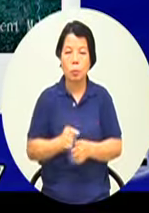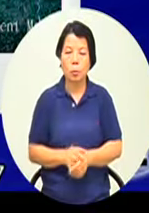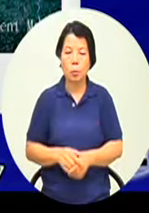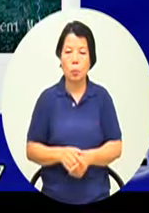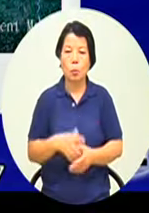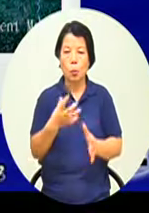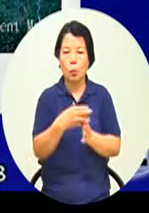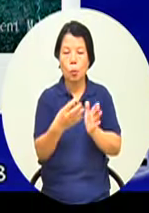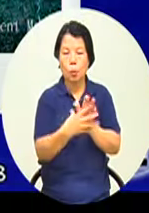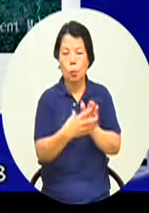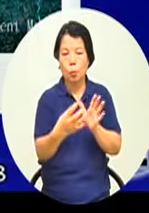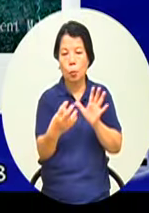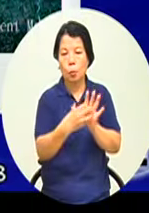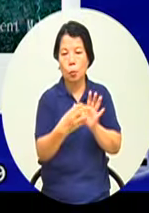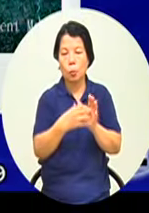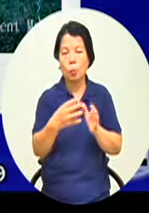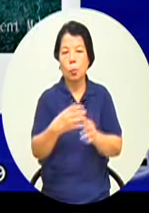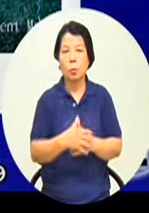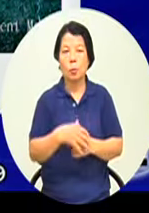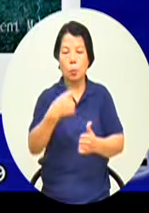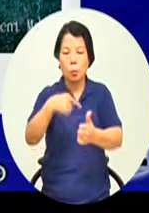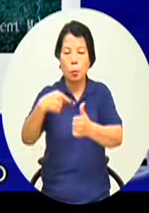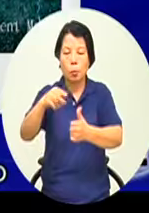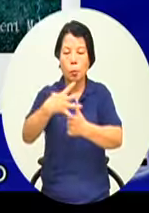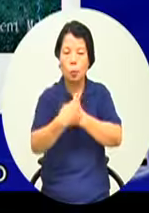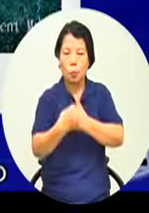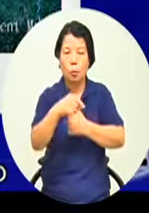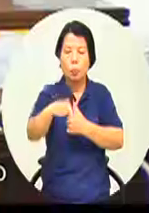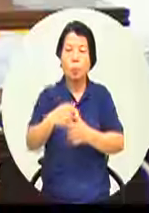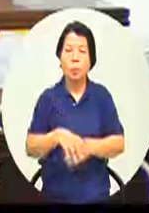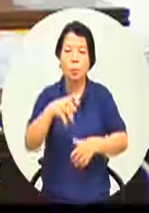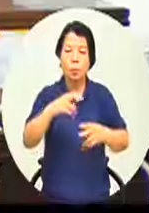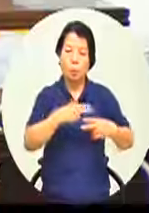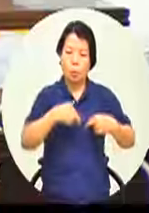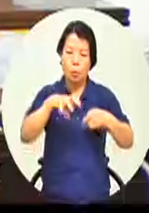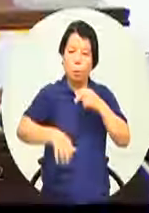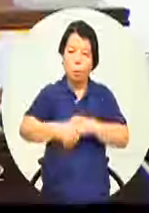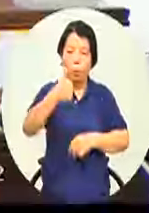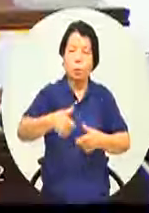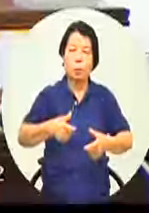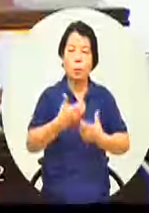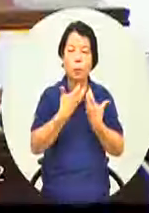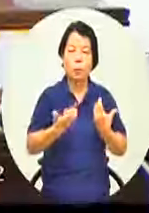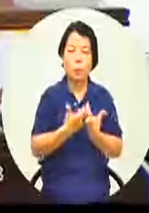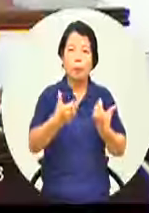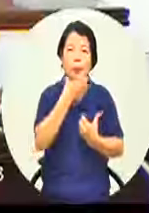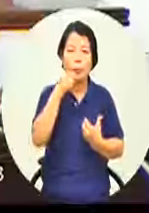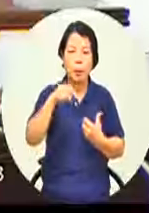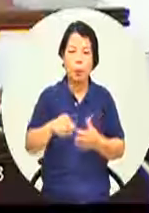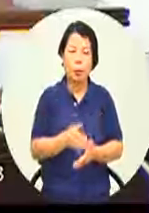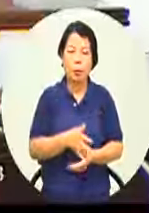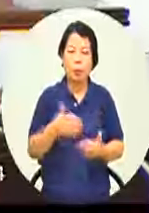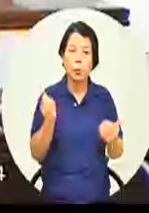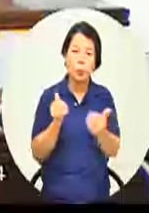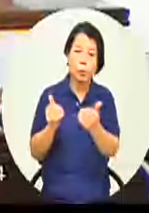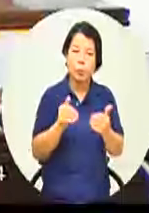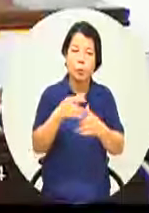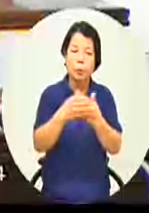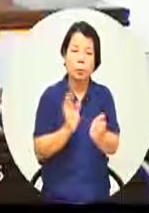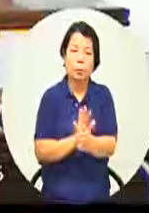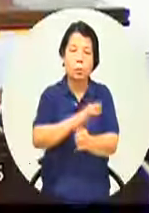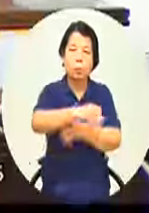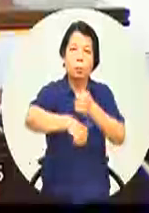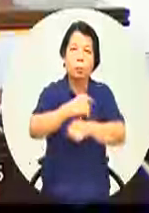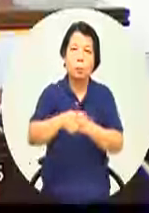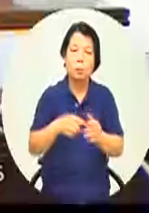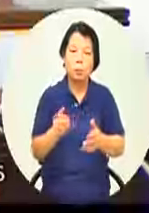就是让蔡局长等一下呢可以来这里分享。但是最重要的理念，我今天的质询在推动什么，就是治洪池